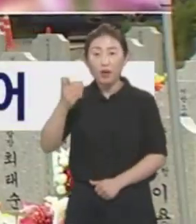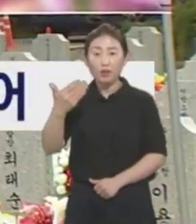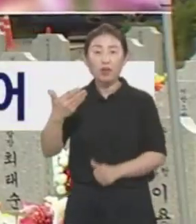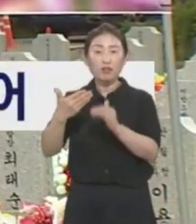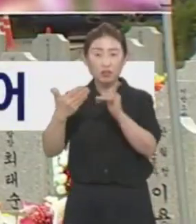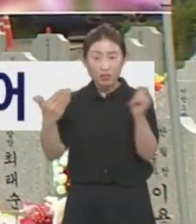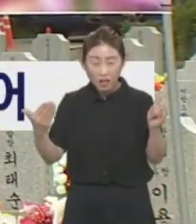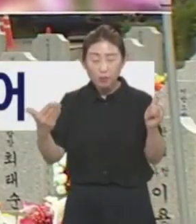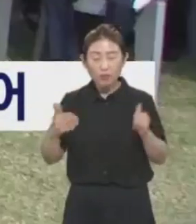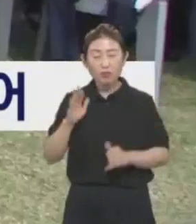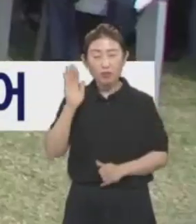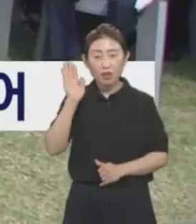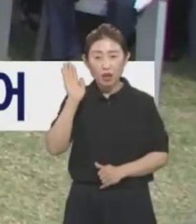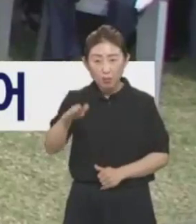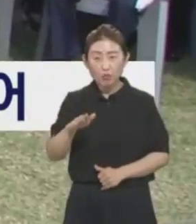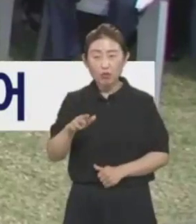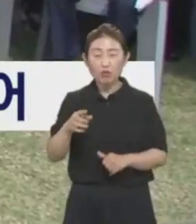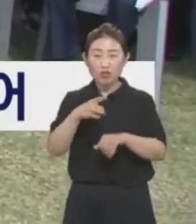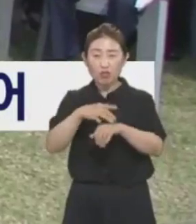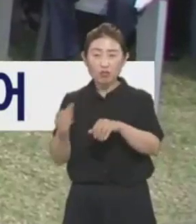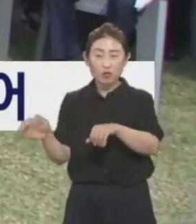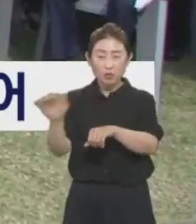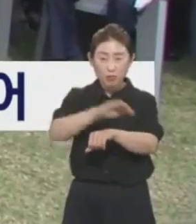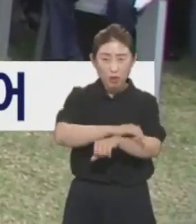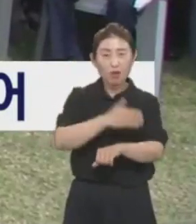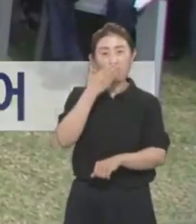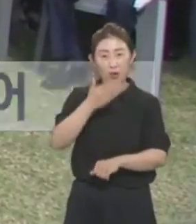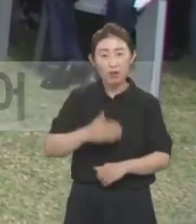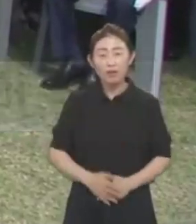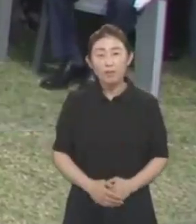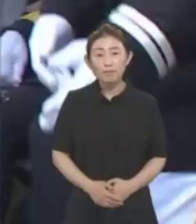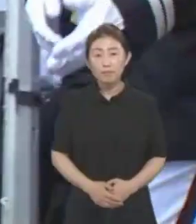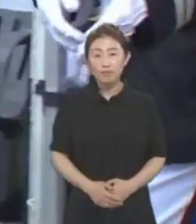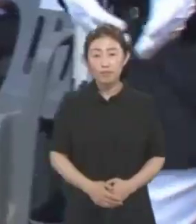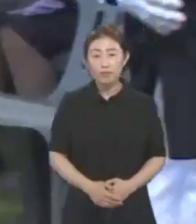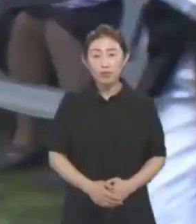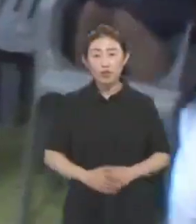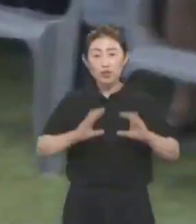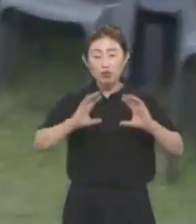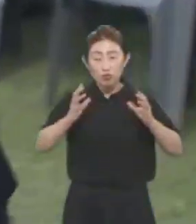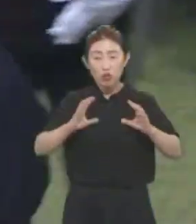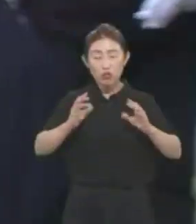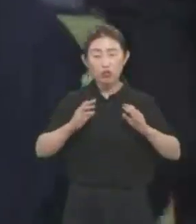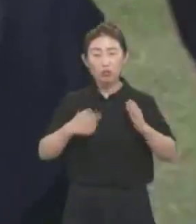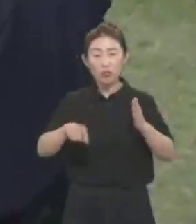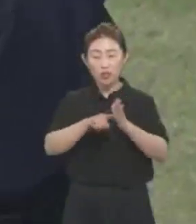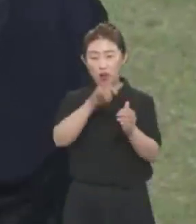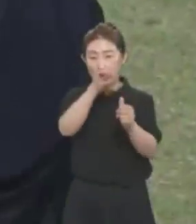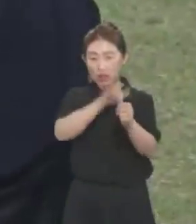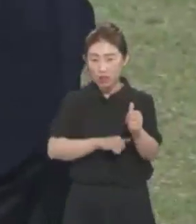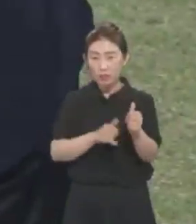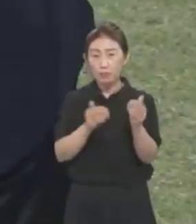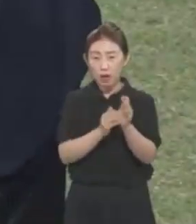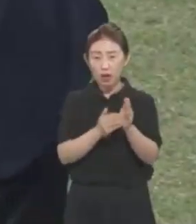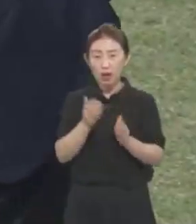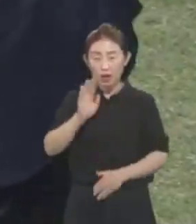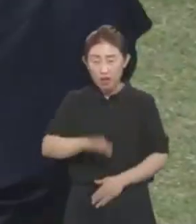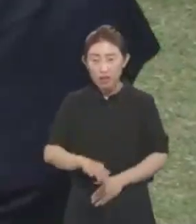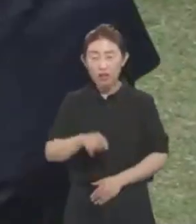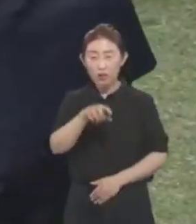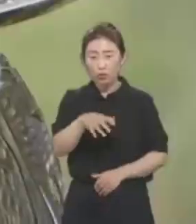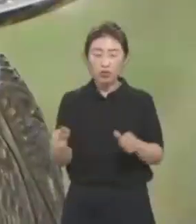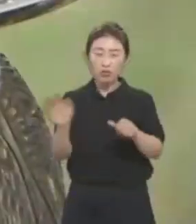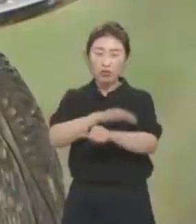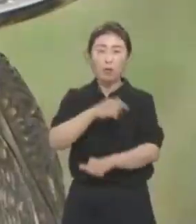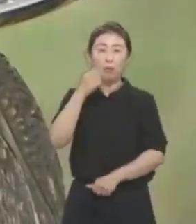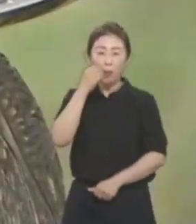49명도 추가로 안장될 수 있는 자격을 얻었습니다. 국가와 국민을 위해 헌신했지만 현충원에 들지 못했던 소방